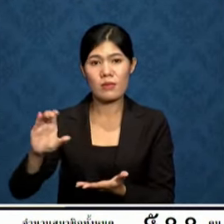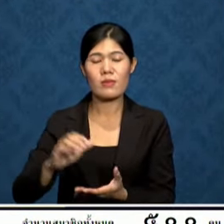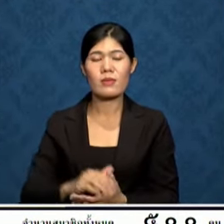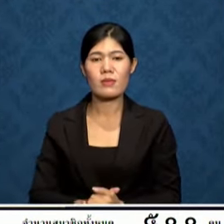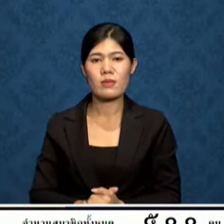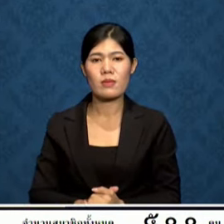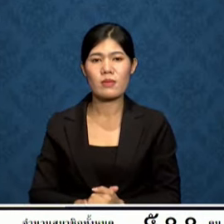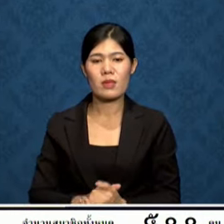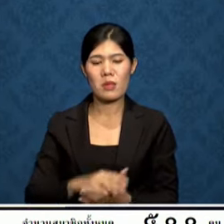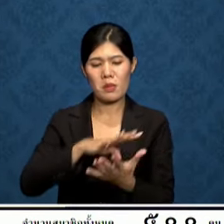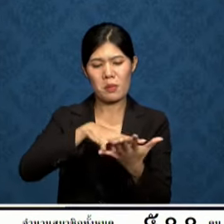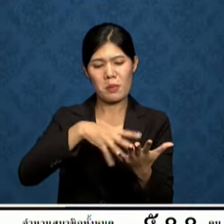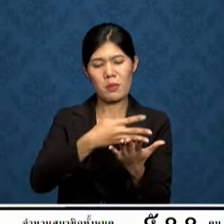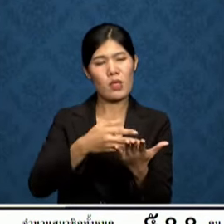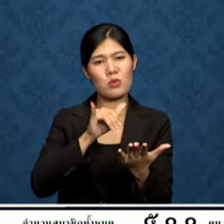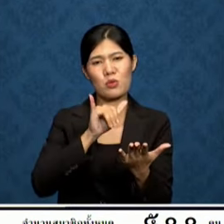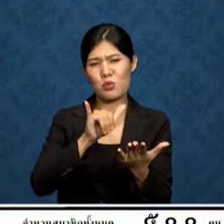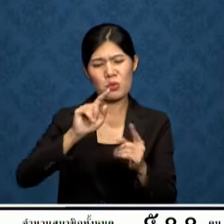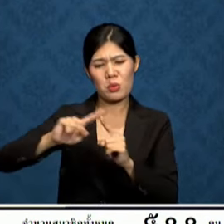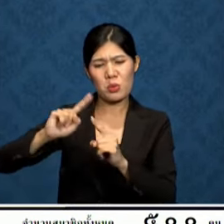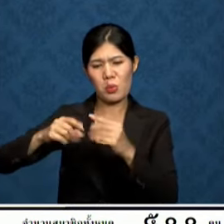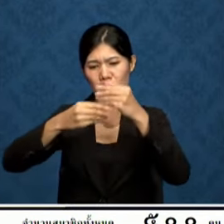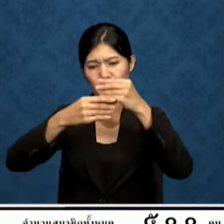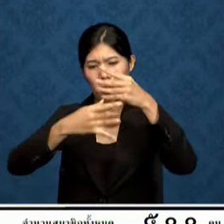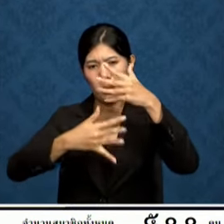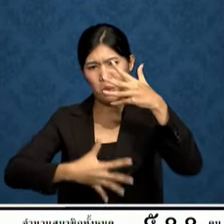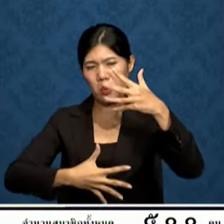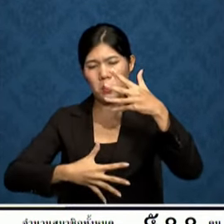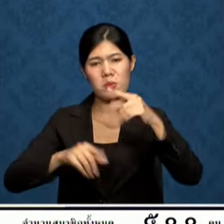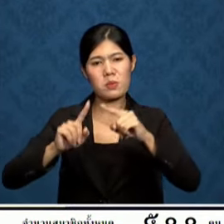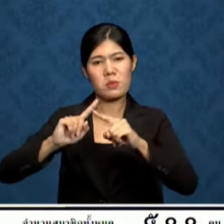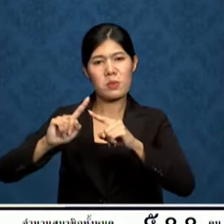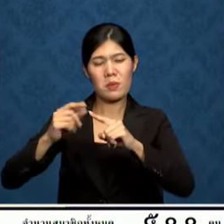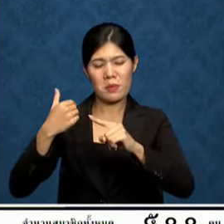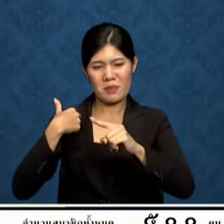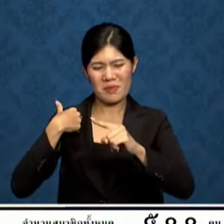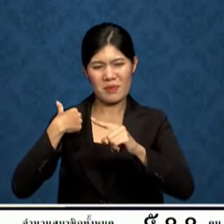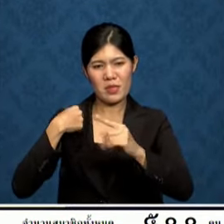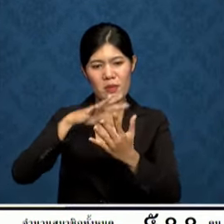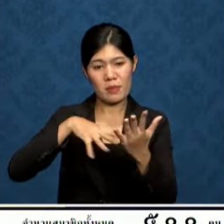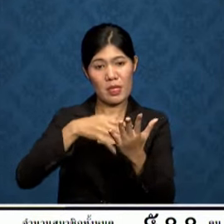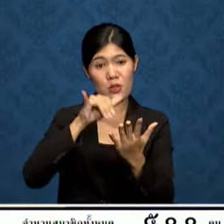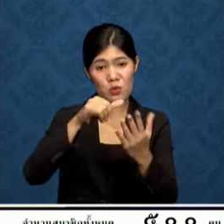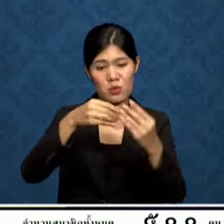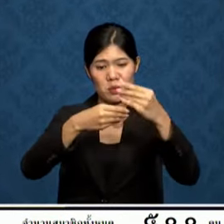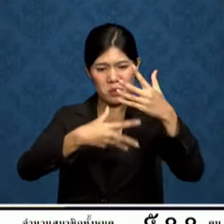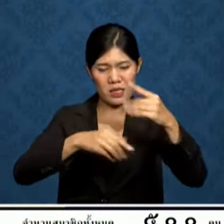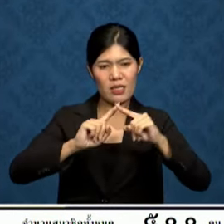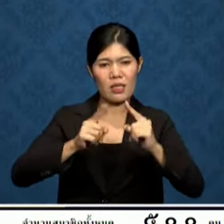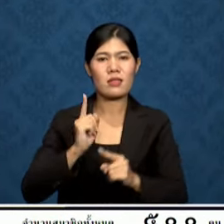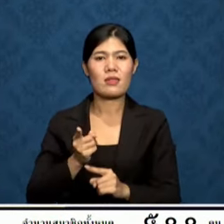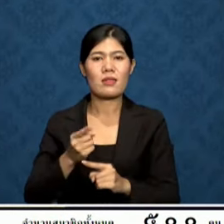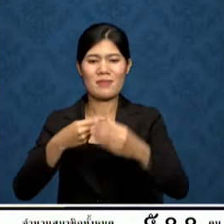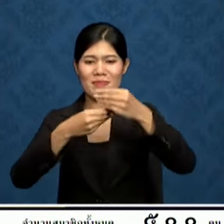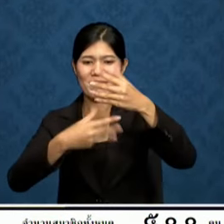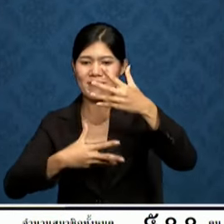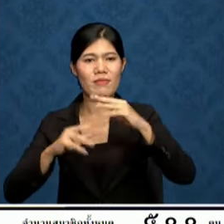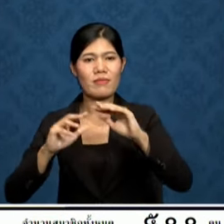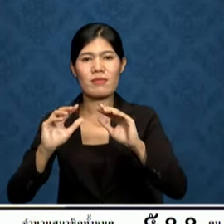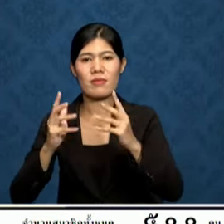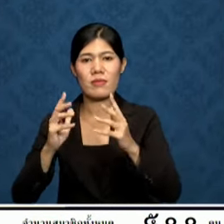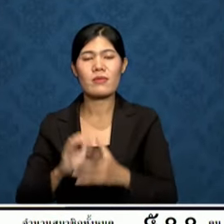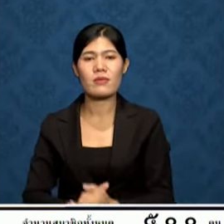ยุทธศาสตร์เต็มไปหมดครับดูเหมือนมียุทธศาสตร์แต่ไม่มียุทธศาสตร์เพราะ